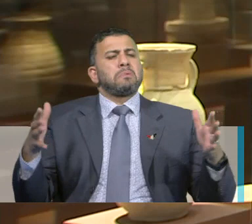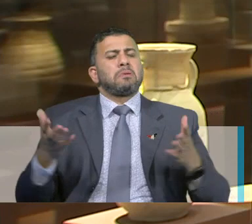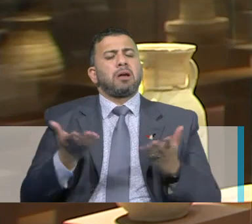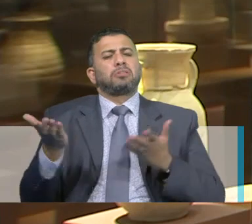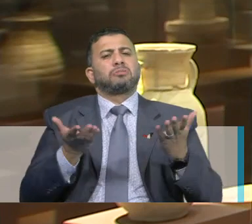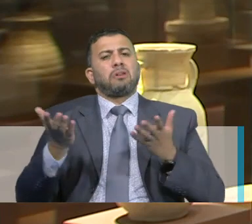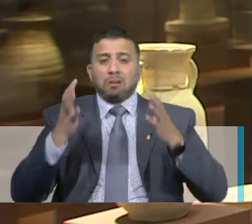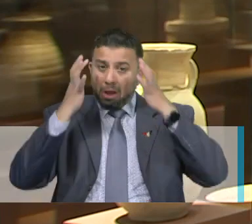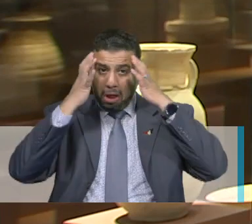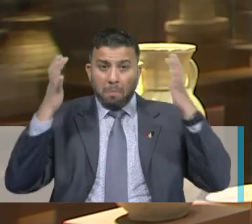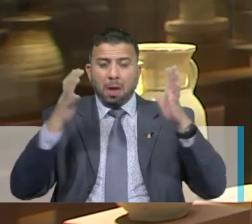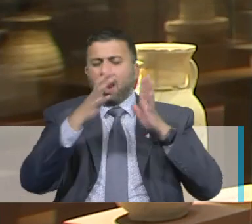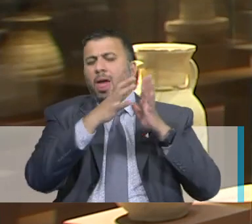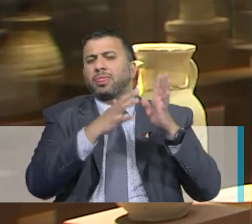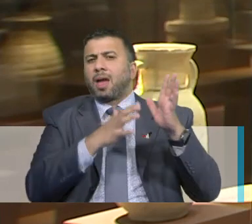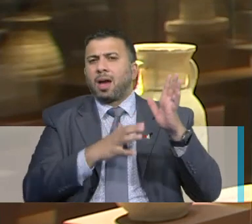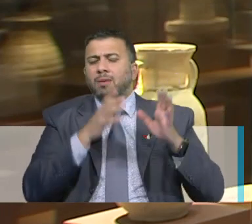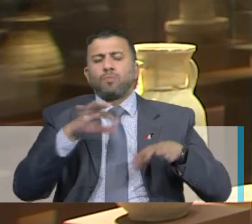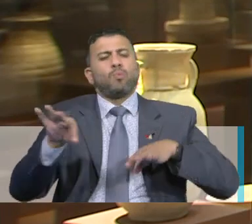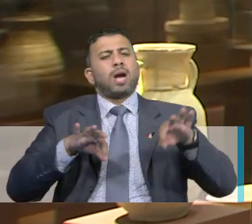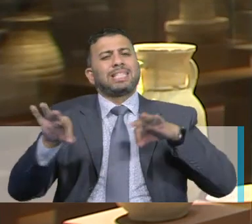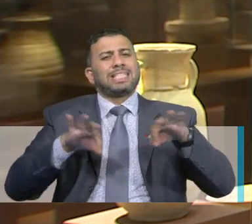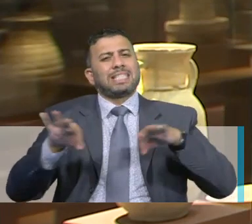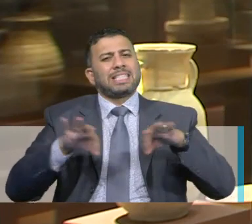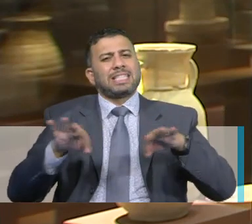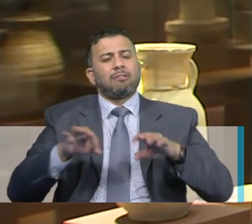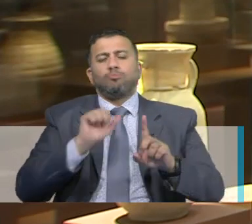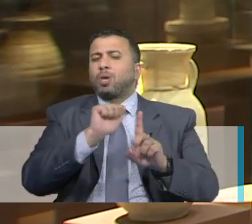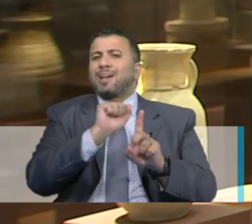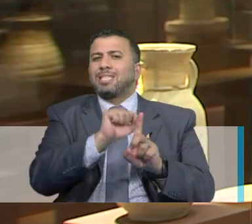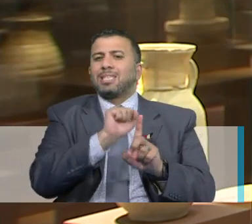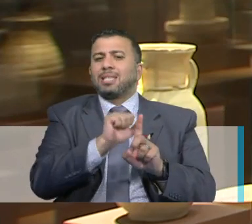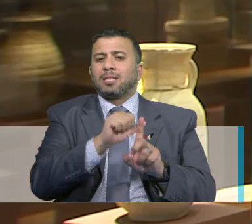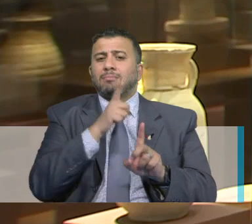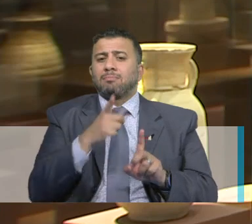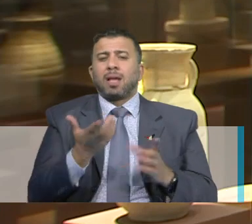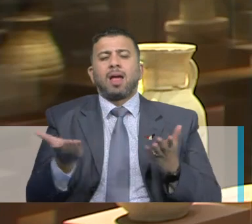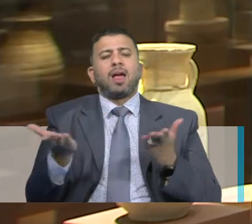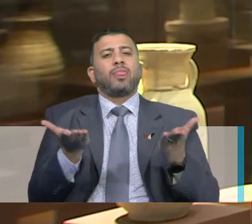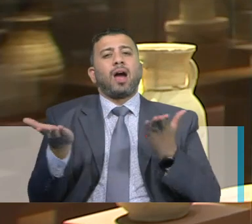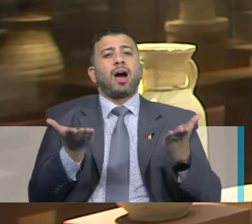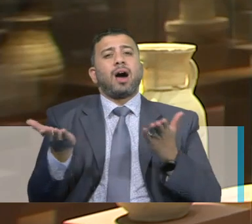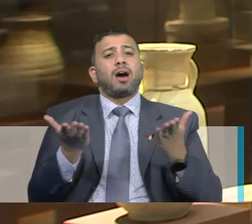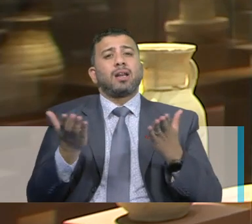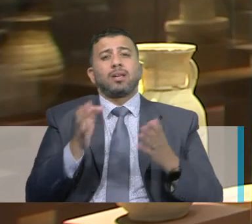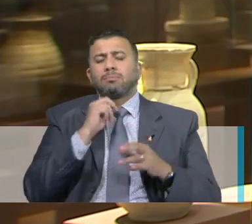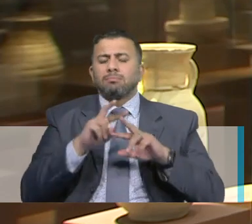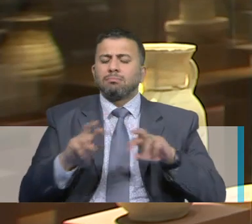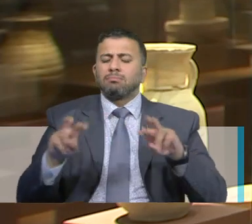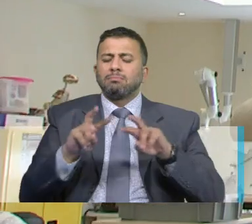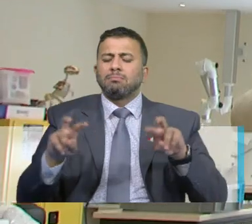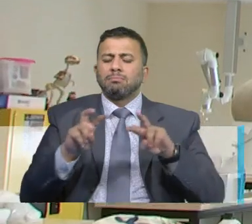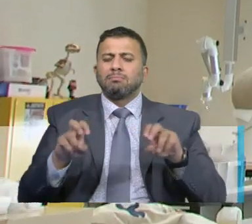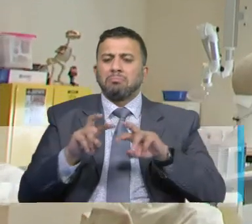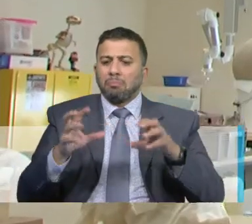الإداريين ومن علماء الآثار ومن المهندسين المتخصصين في إدارة وإنجاز وتحقيق مثل